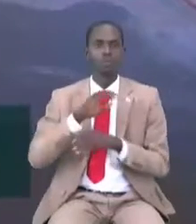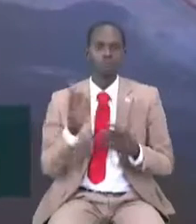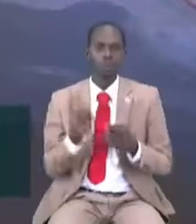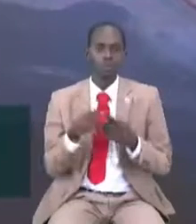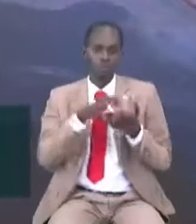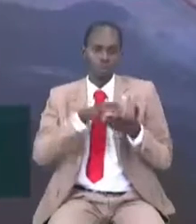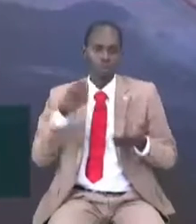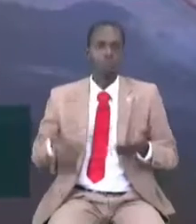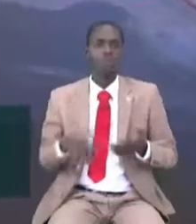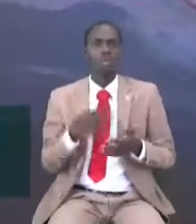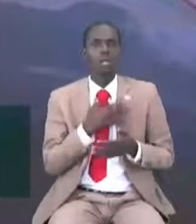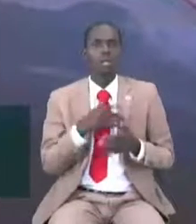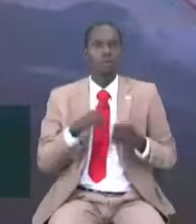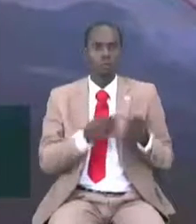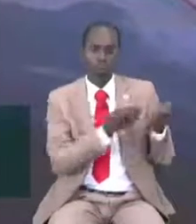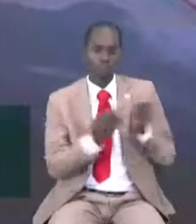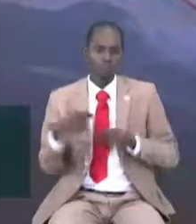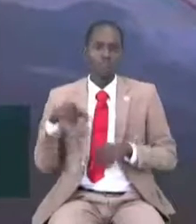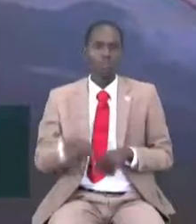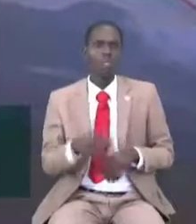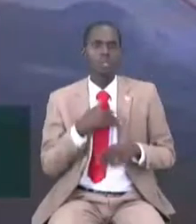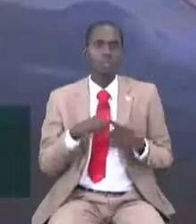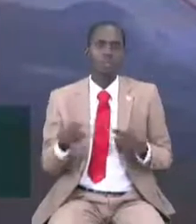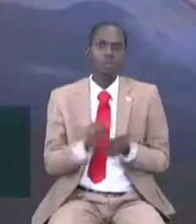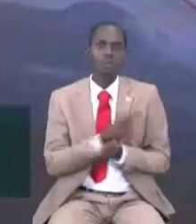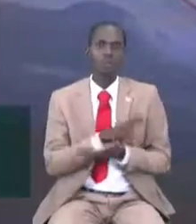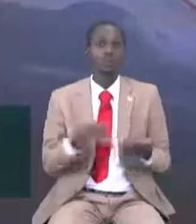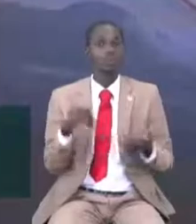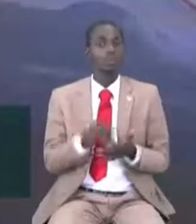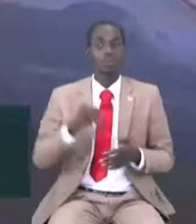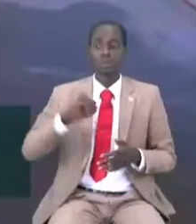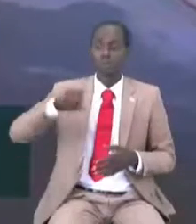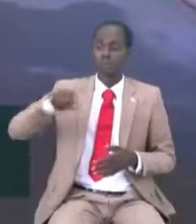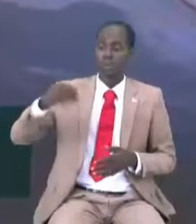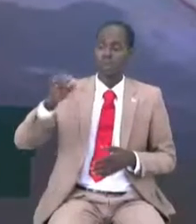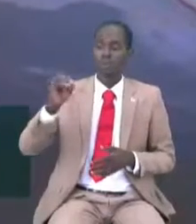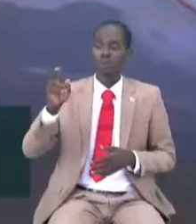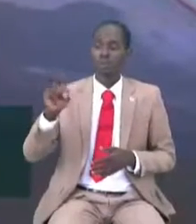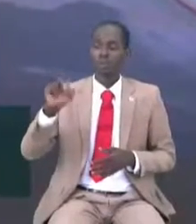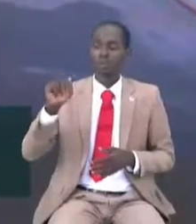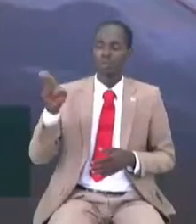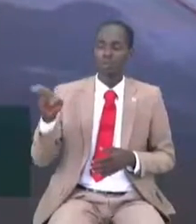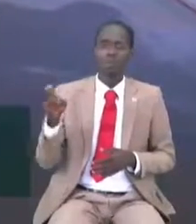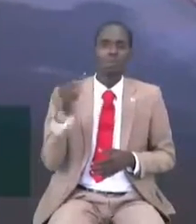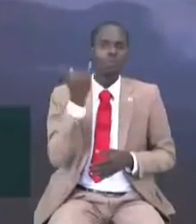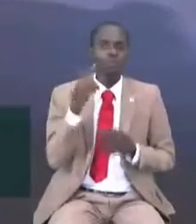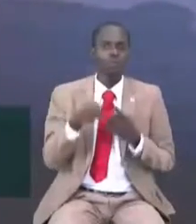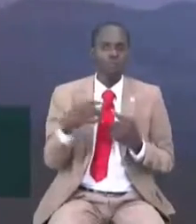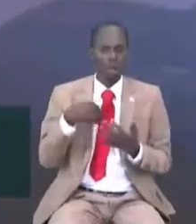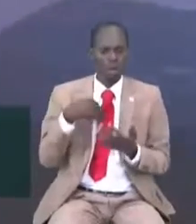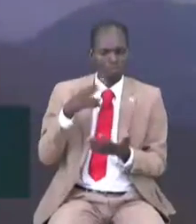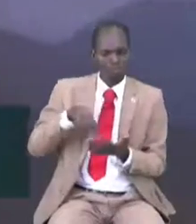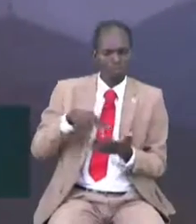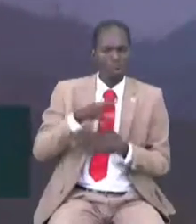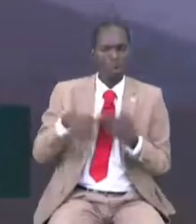Jonas devait lire toutes ces promesses conditionnelles de Dieu en allant à